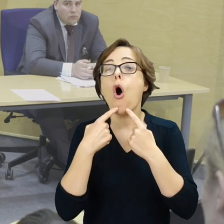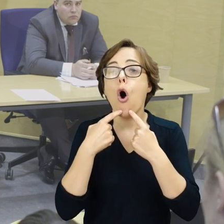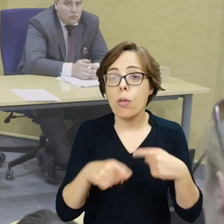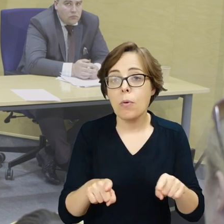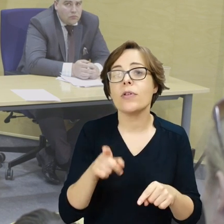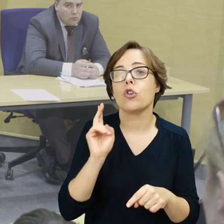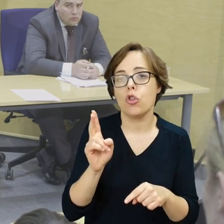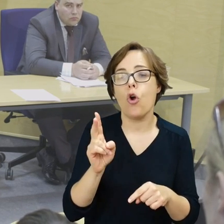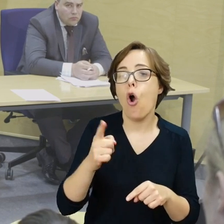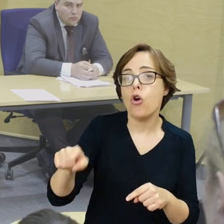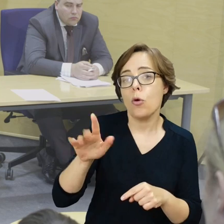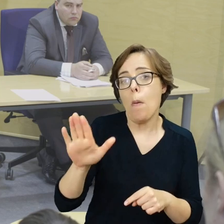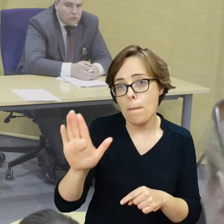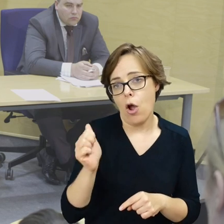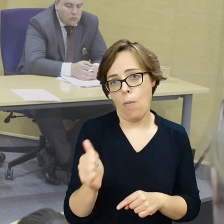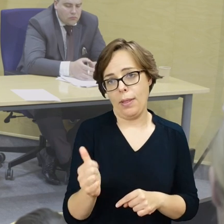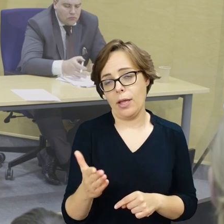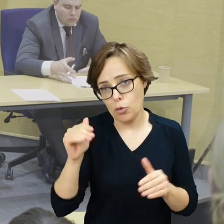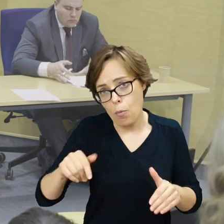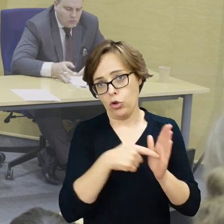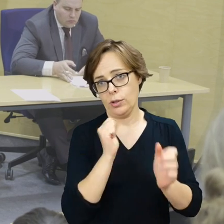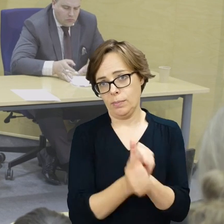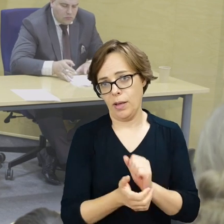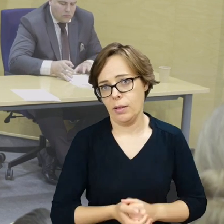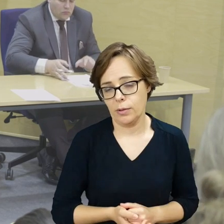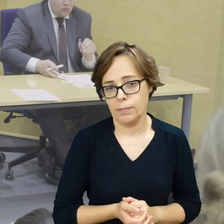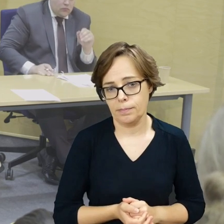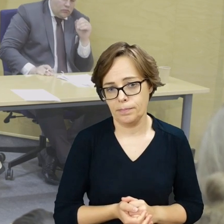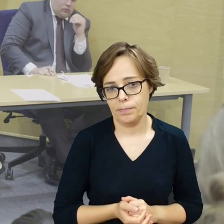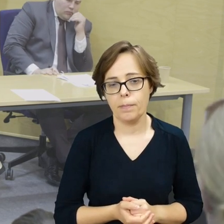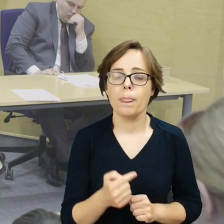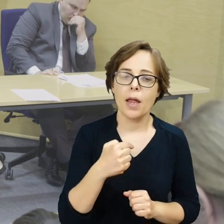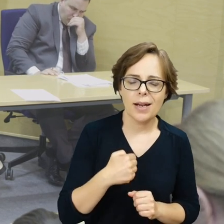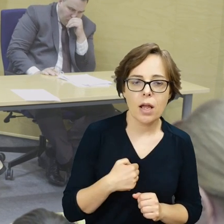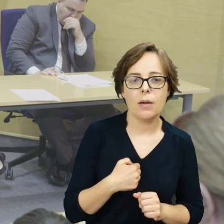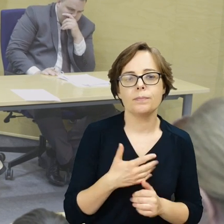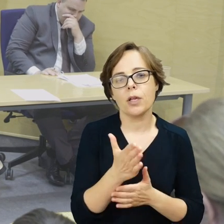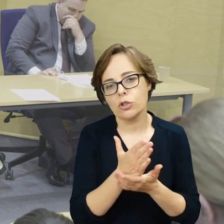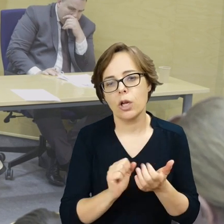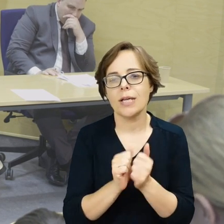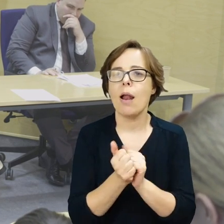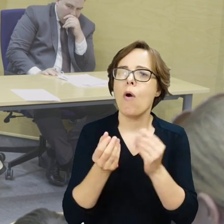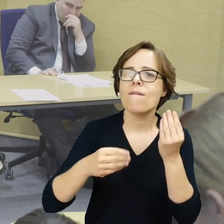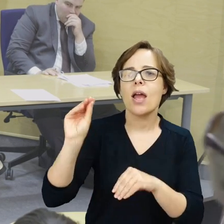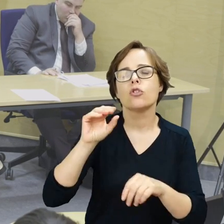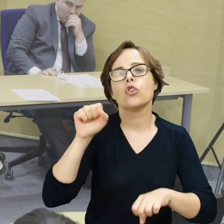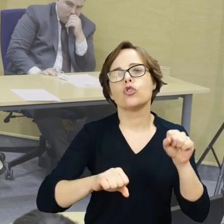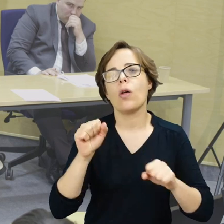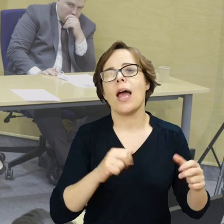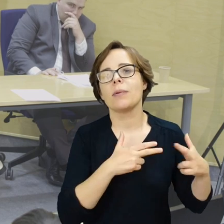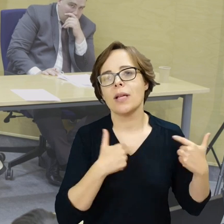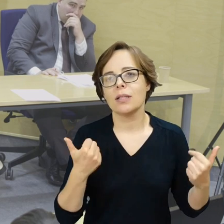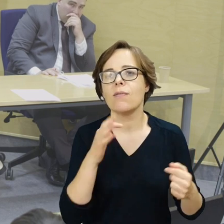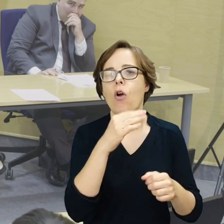kompetencje. Jako krytyk o niektórych, czy części, czy może nawet większości orzeczeń sądów administracyjnych w pewnych